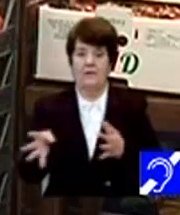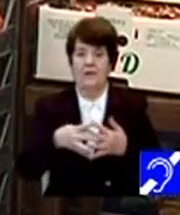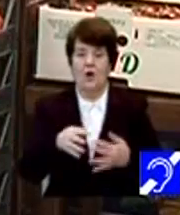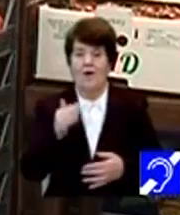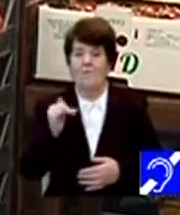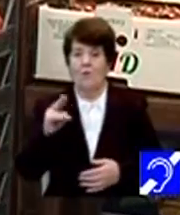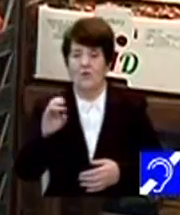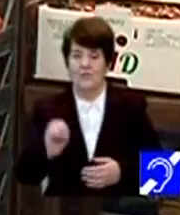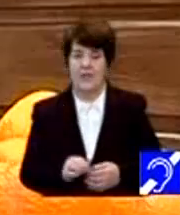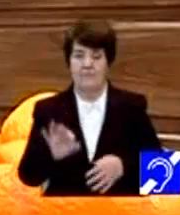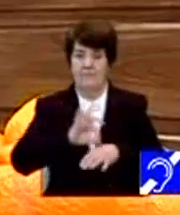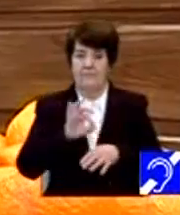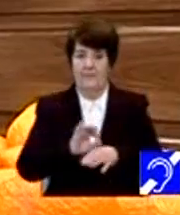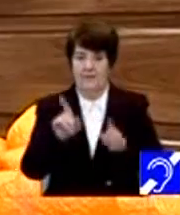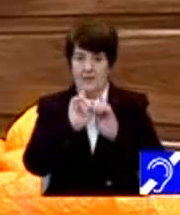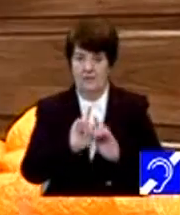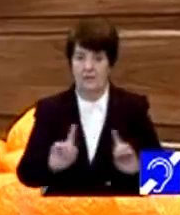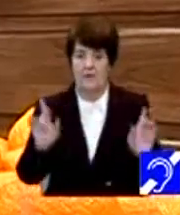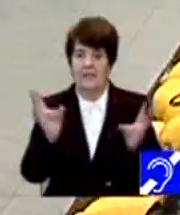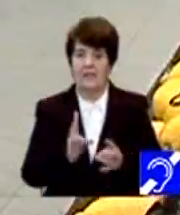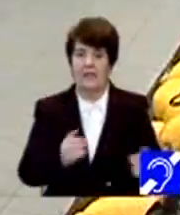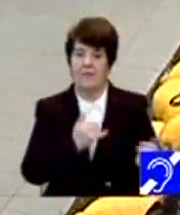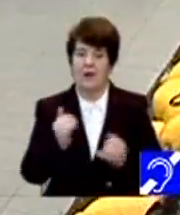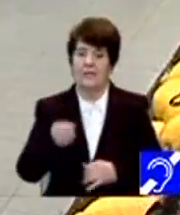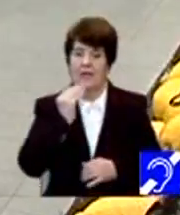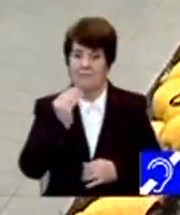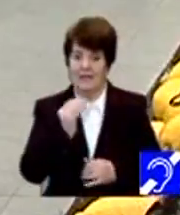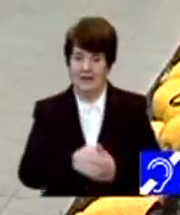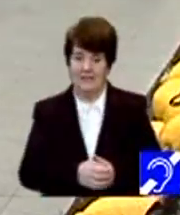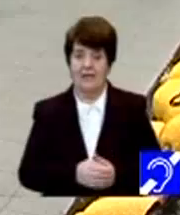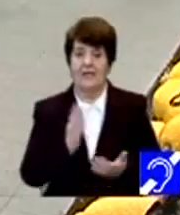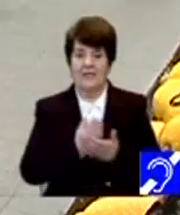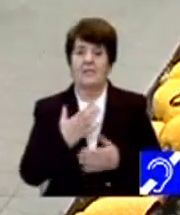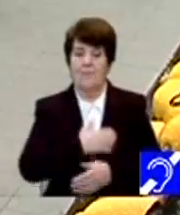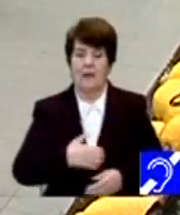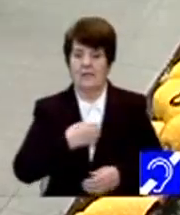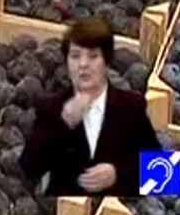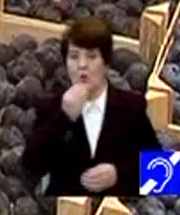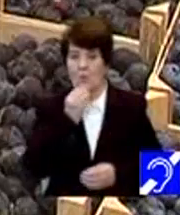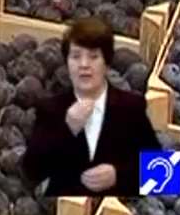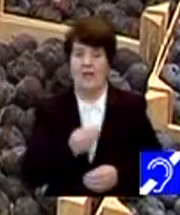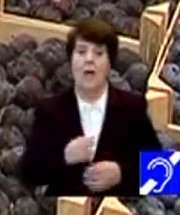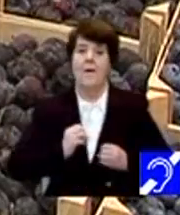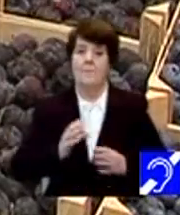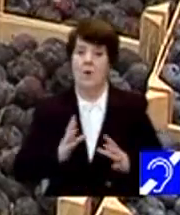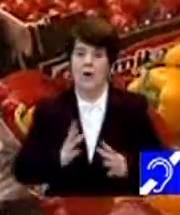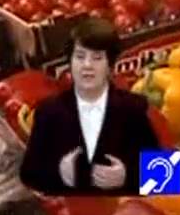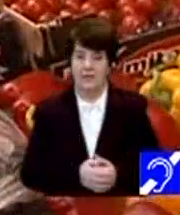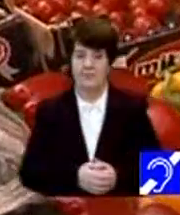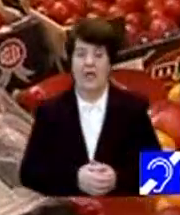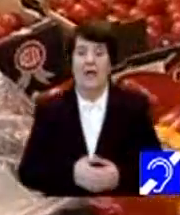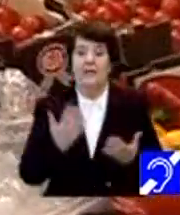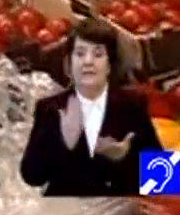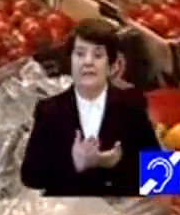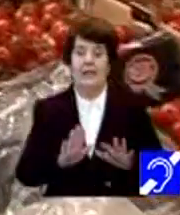combinație cu fructe. După infectarea cu COVID, o atenție deosebită trebuie acordată alimentației. Este important consumul alimentelor bogate